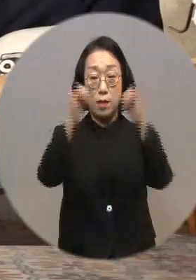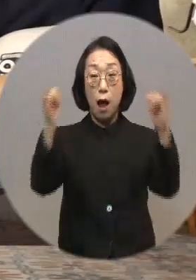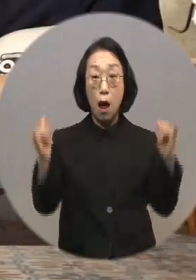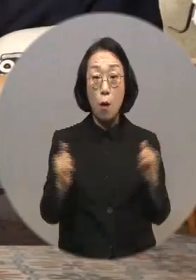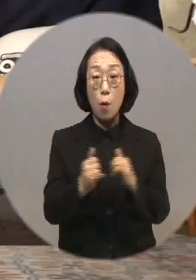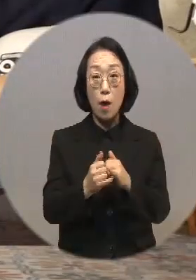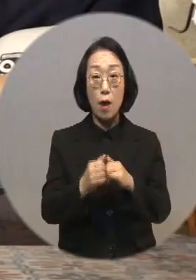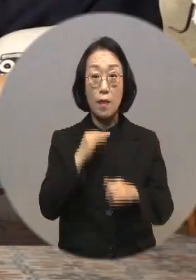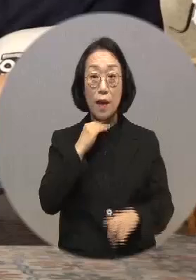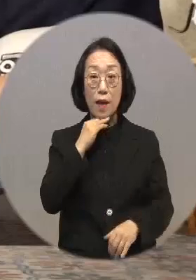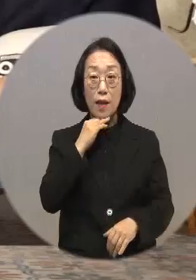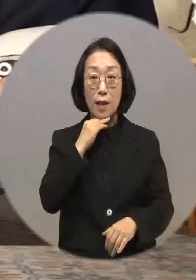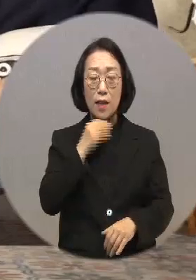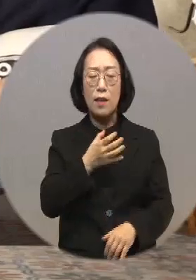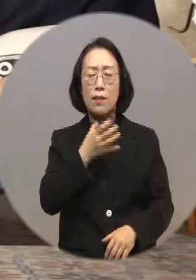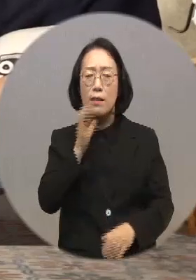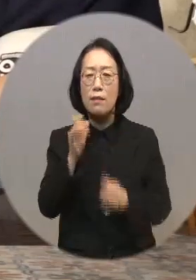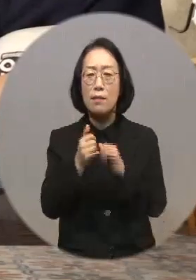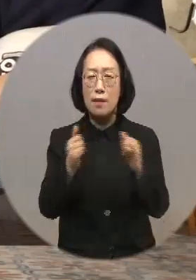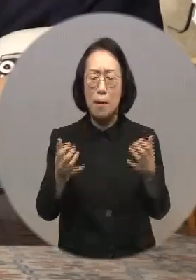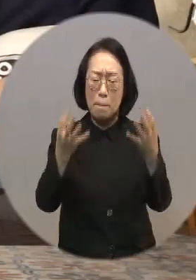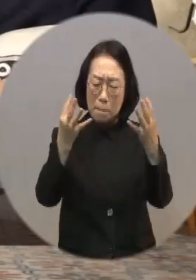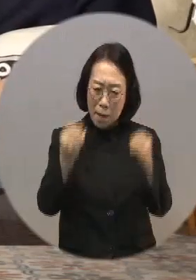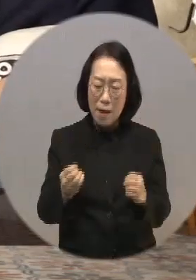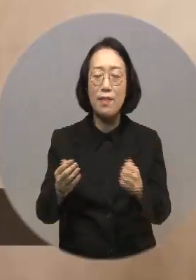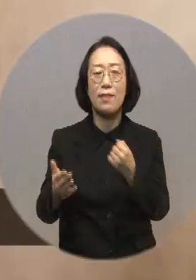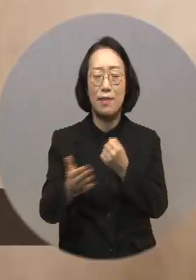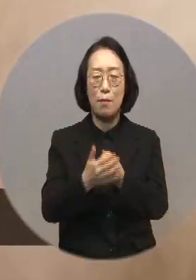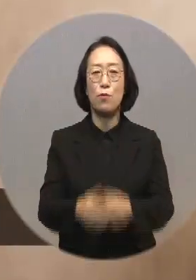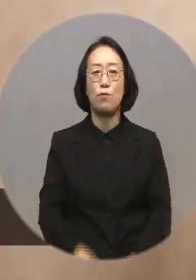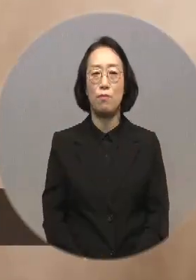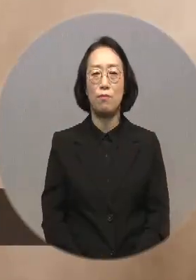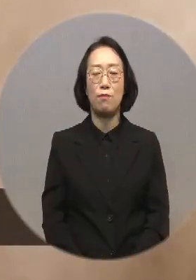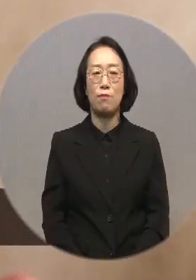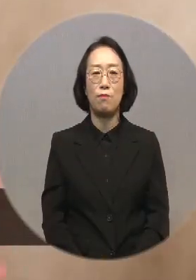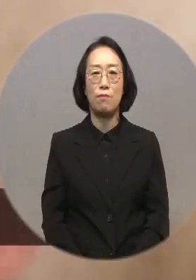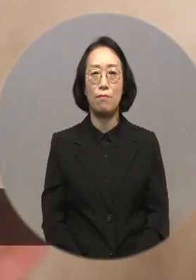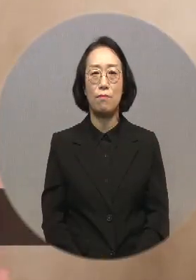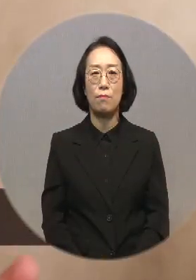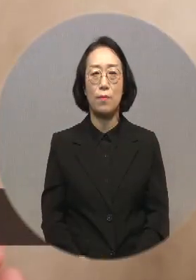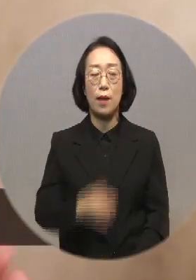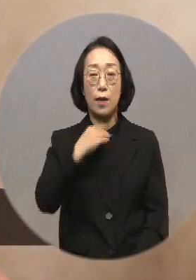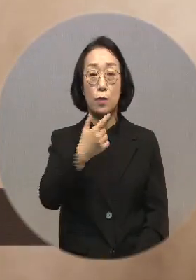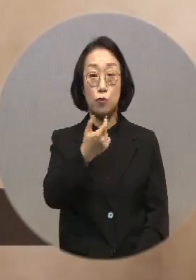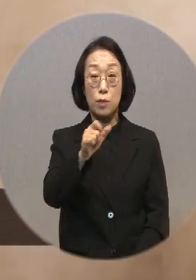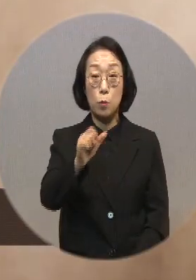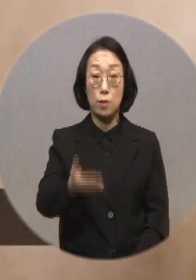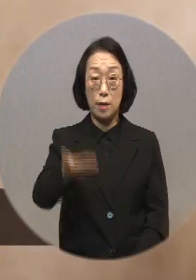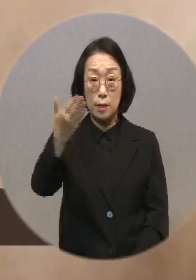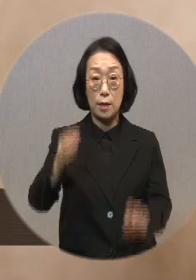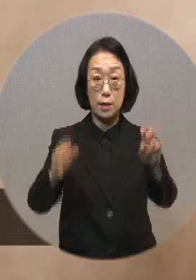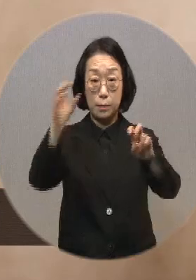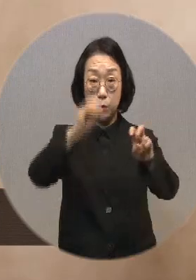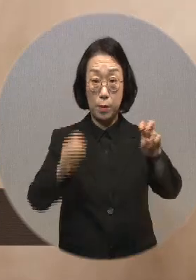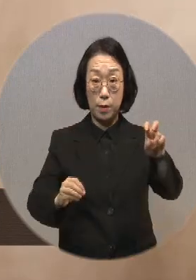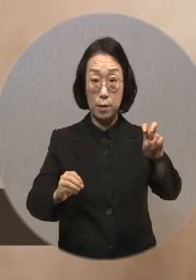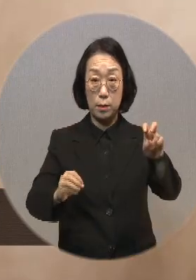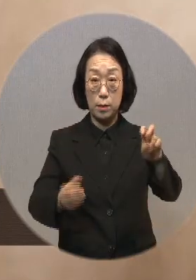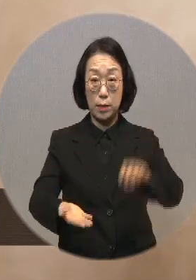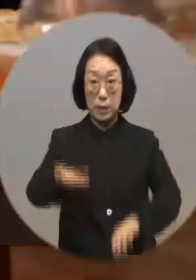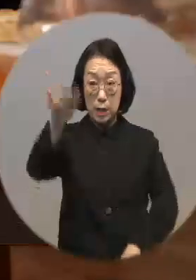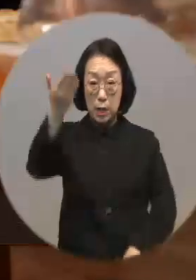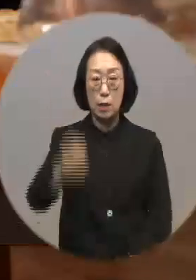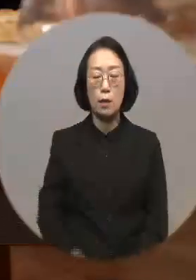사회가 늙고 있다는 방증 아닐까 싶습니다. 고령화 사회는 65세 이상 20%가 넘은 고령화 사회라고